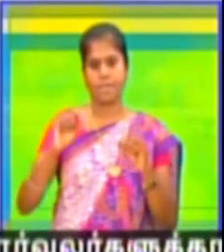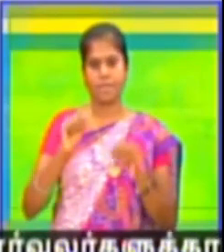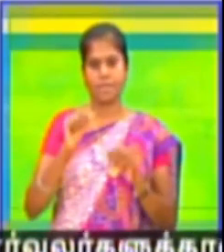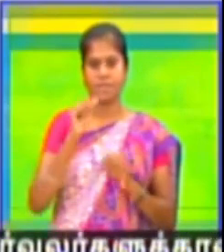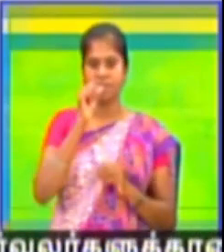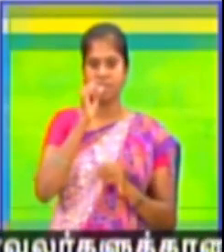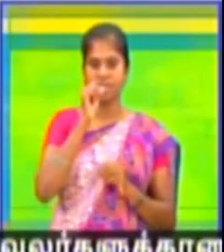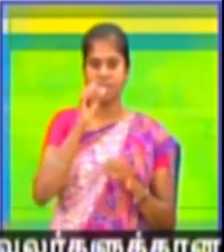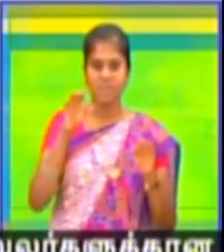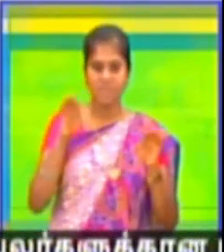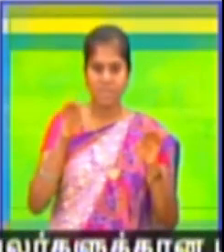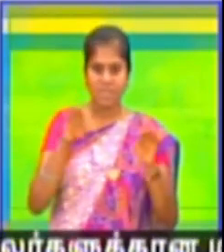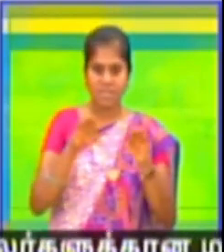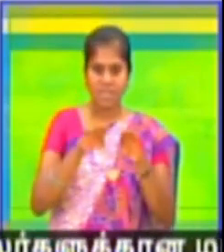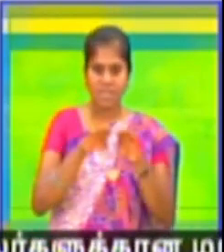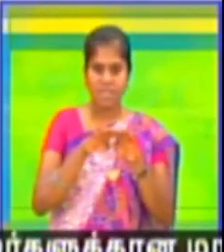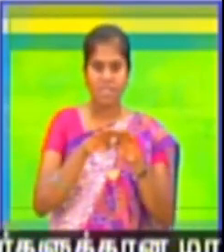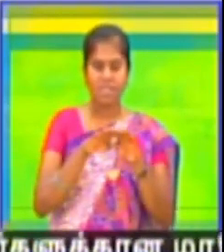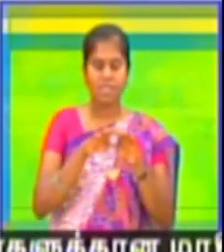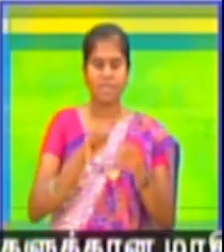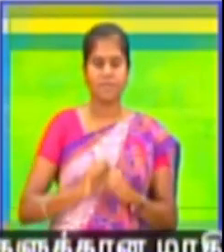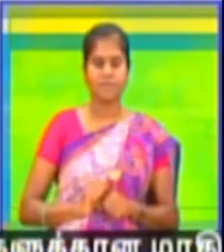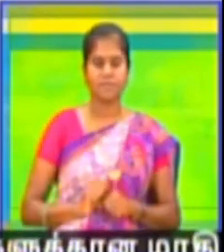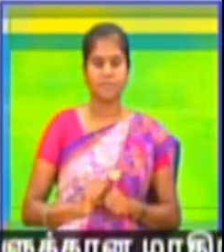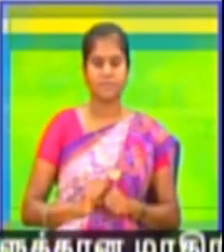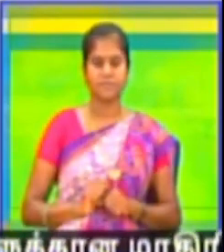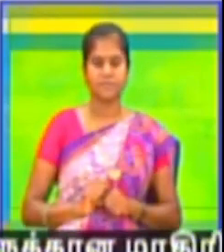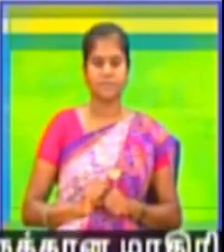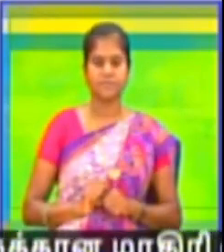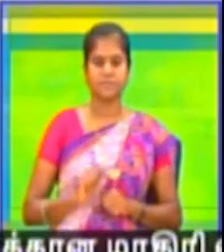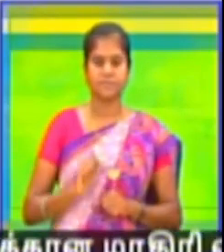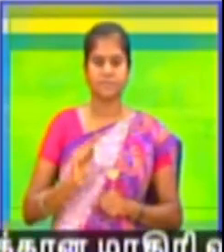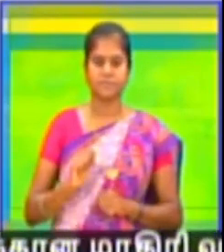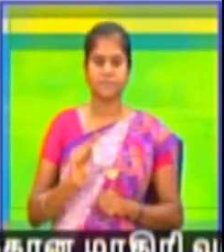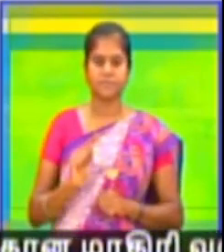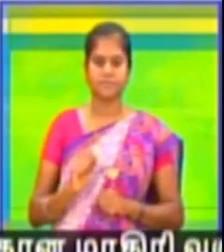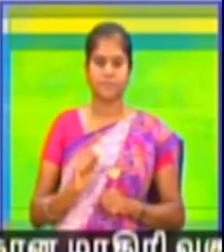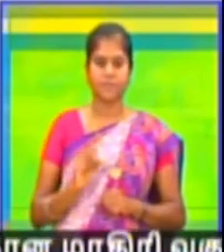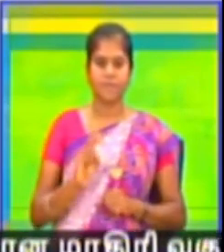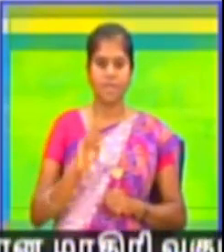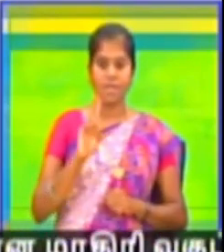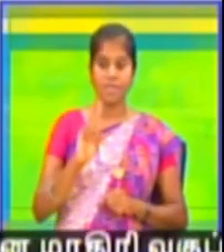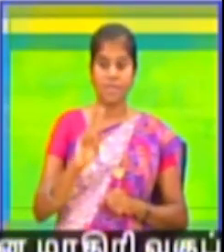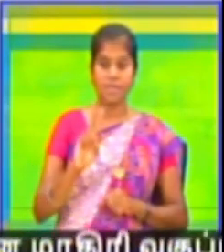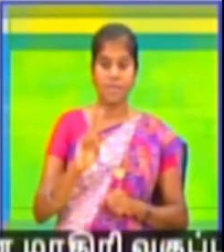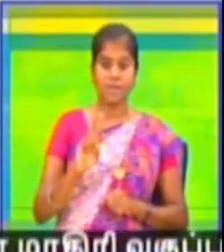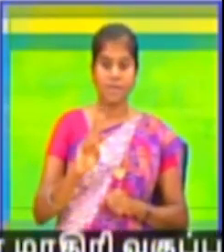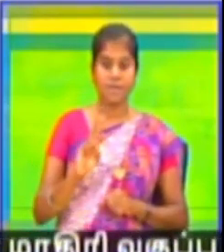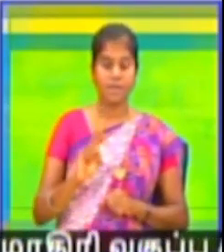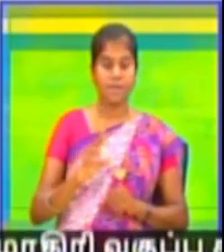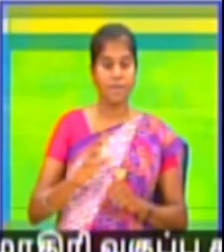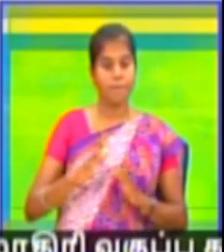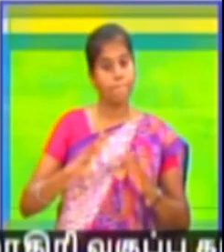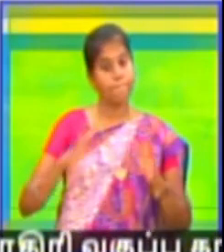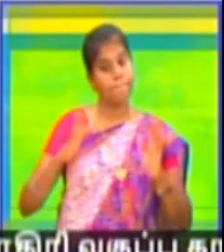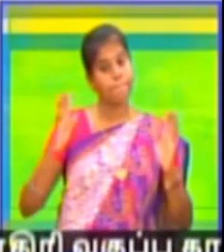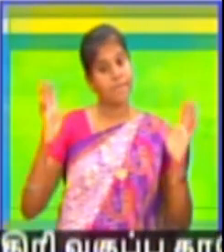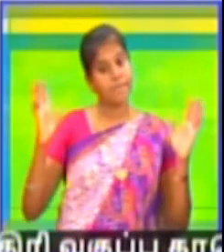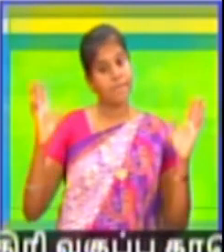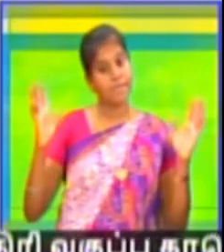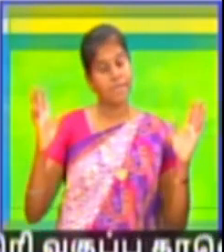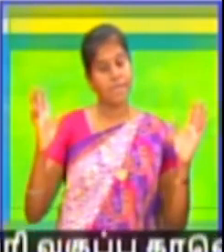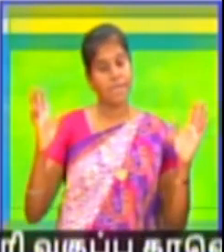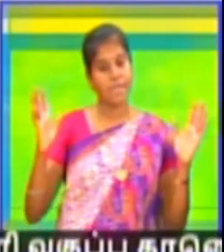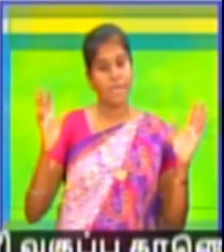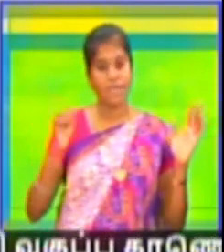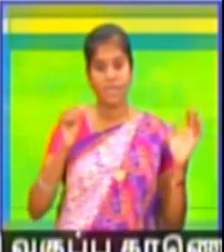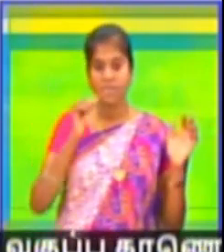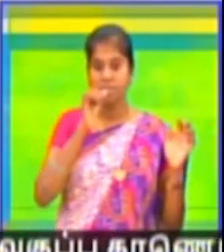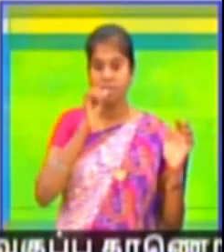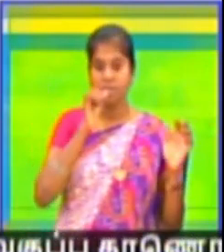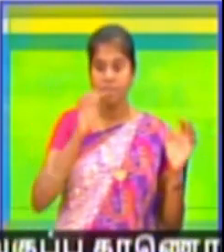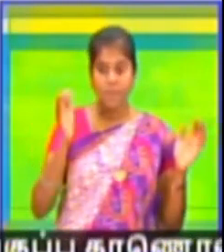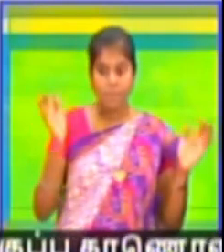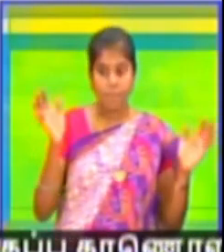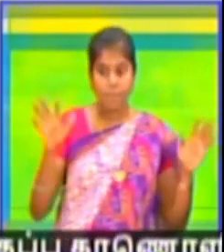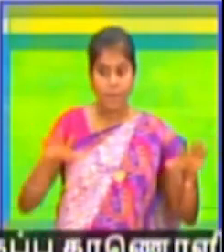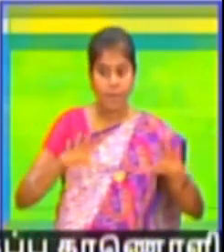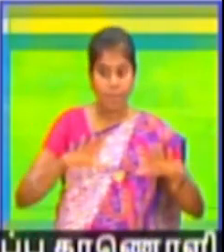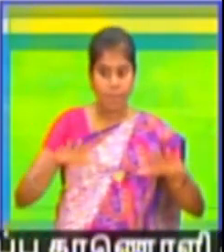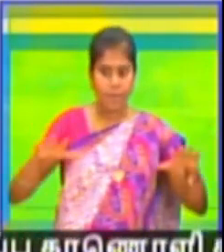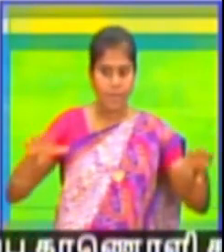திருப்பி கவனிங்கம்மா, நீர்சந்தின்னா என்ன? 2 மிகப்பெரிய நீர்ப்பரப்புகளை